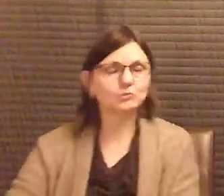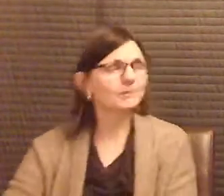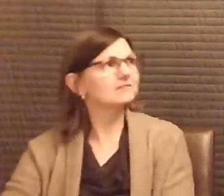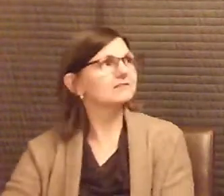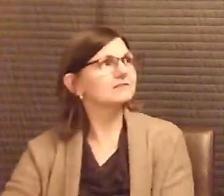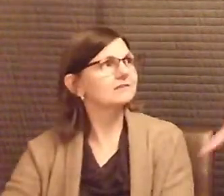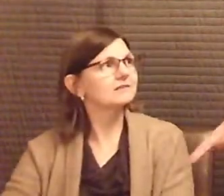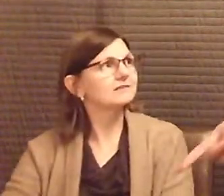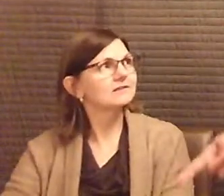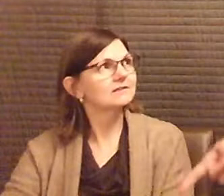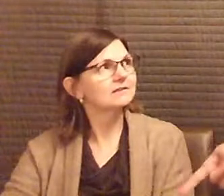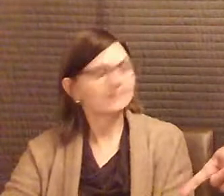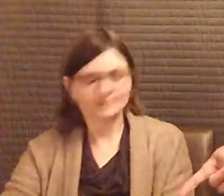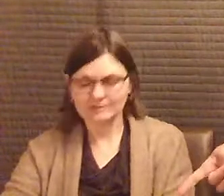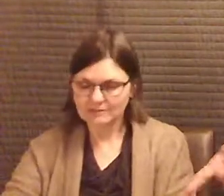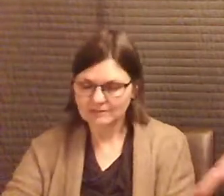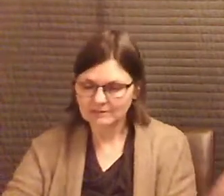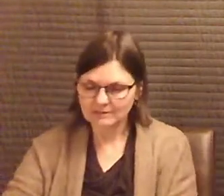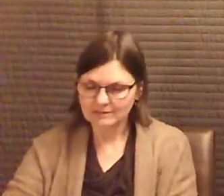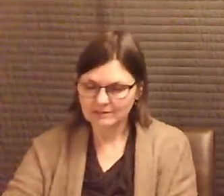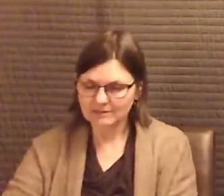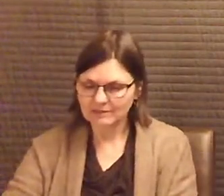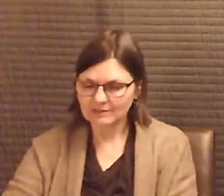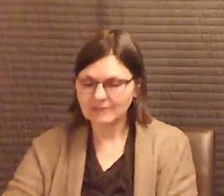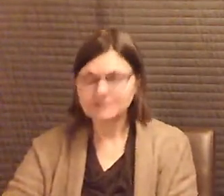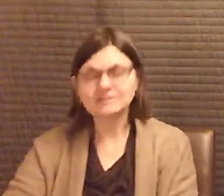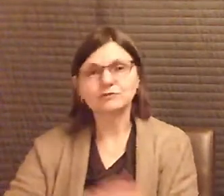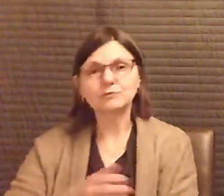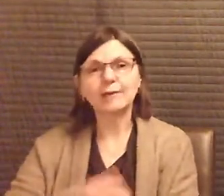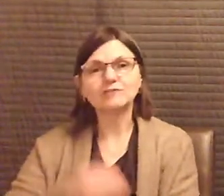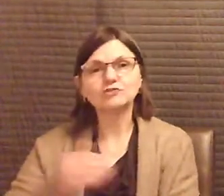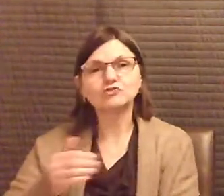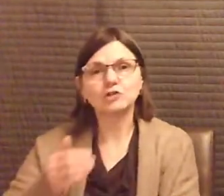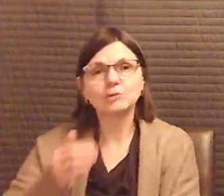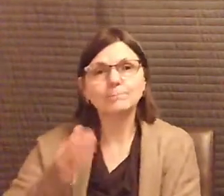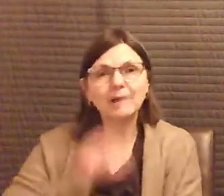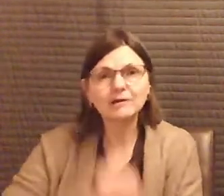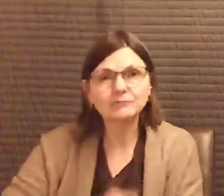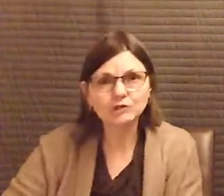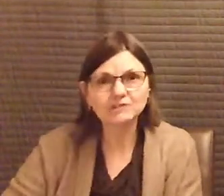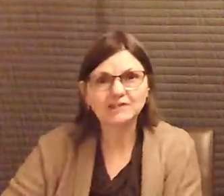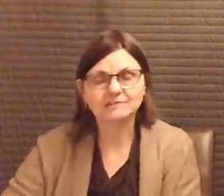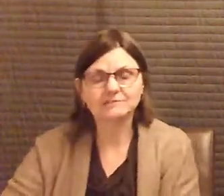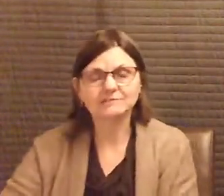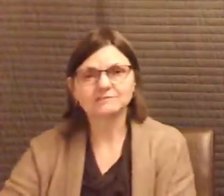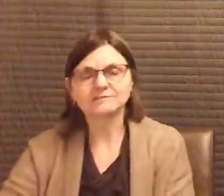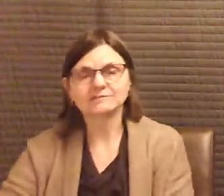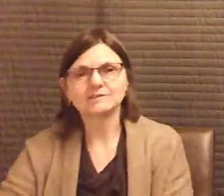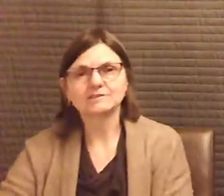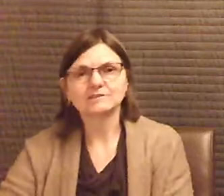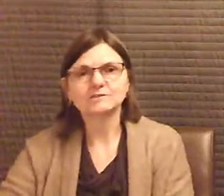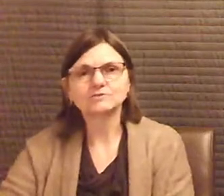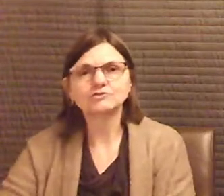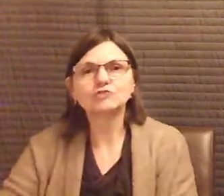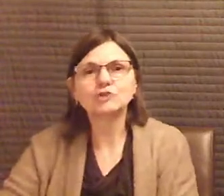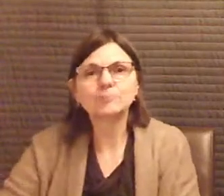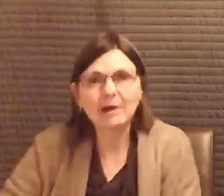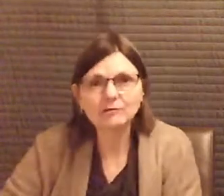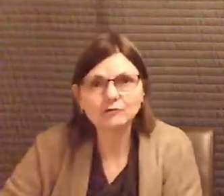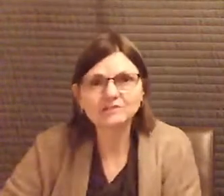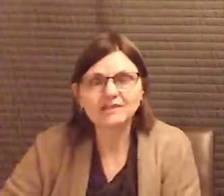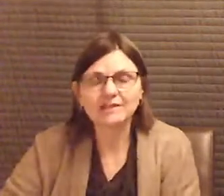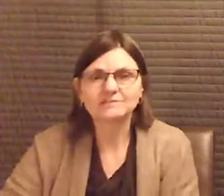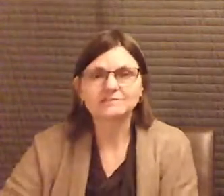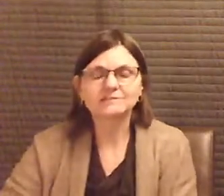uitgeroepen is een de dwars tennissers en bio bio vrede wiel en de staat ook bij en ze zullen man van jullie zijn show die je vrede wie ze zullen